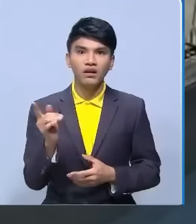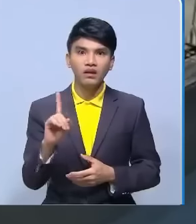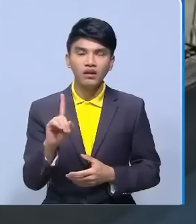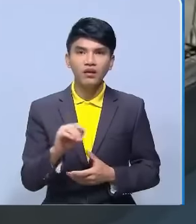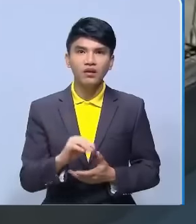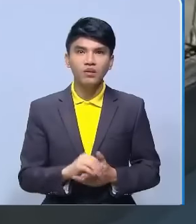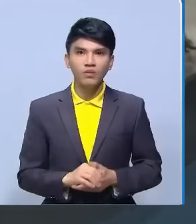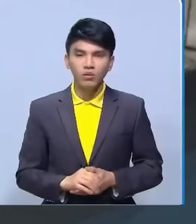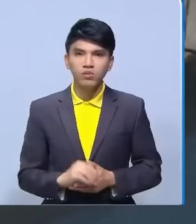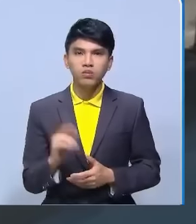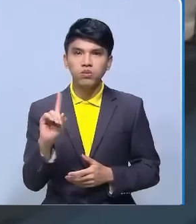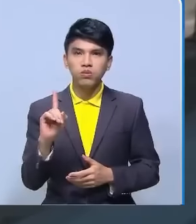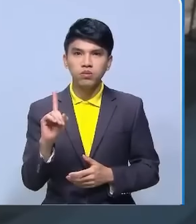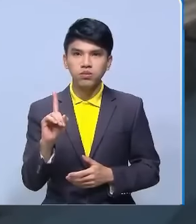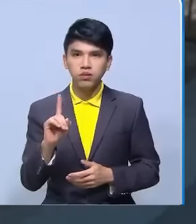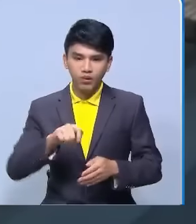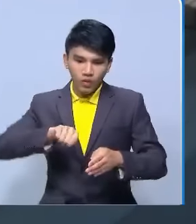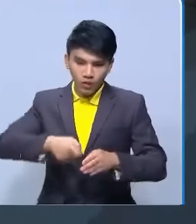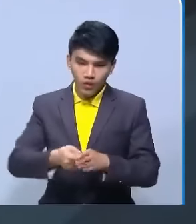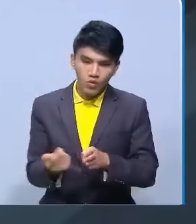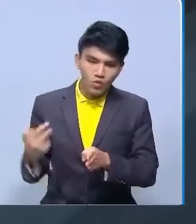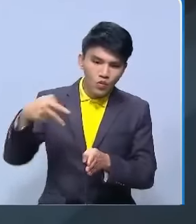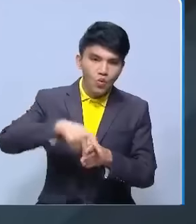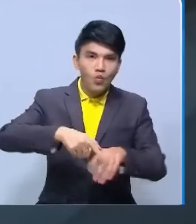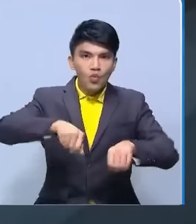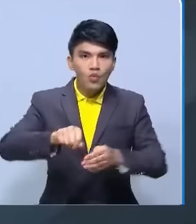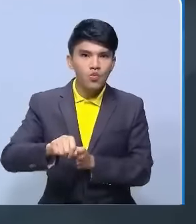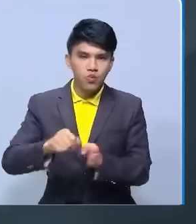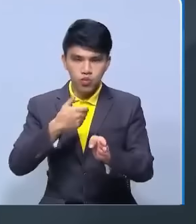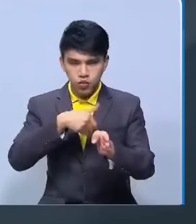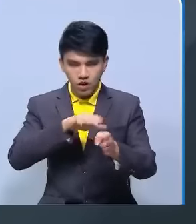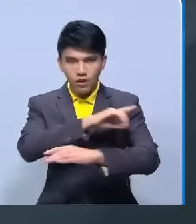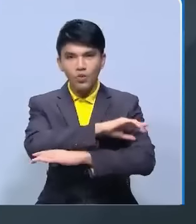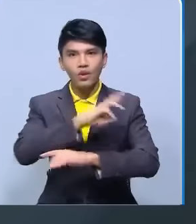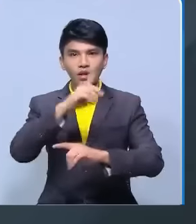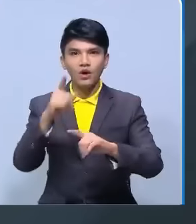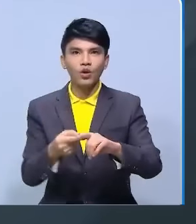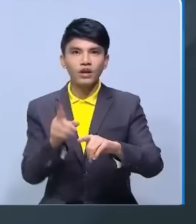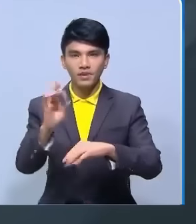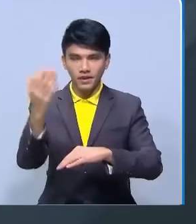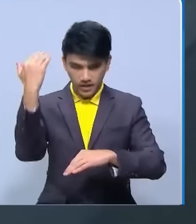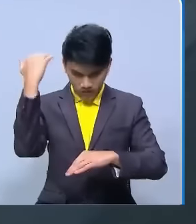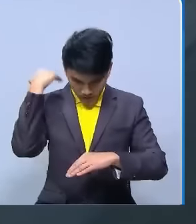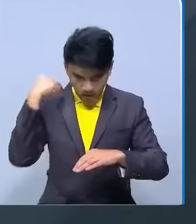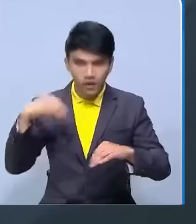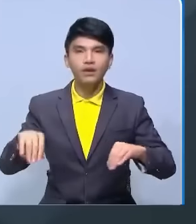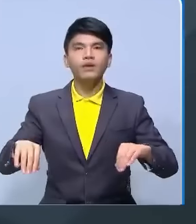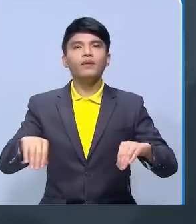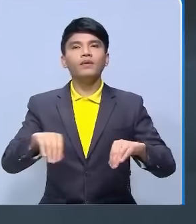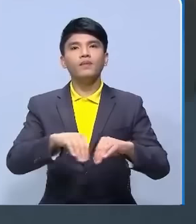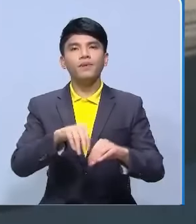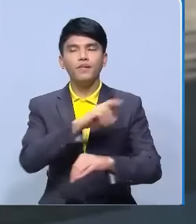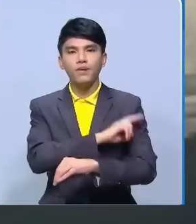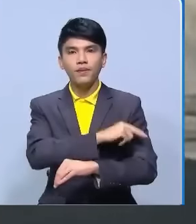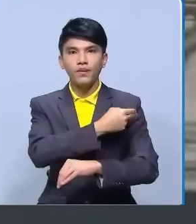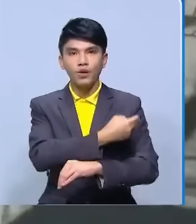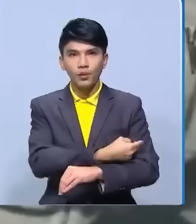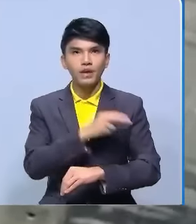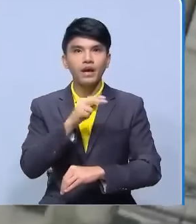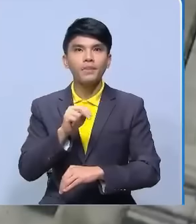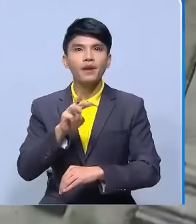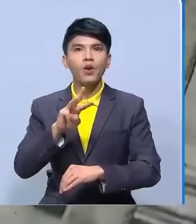ชมเห็นเขาจอดเสียบกุญแจปาบขึ้นคร่อมป๊าบี่หนีเลย 6สิงหาคมที่ผ่านมานี่อยู่ใกล้ๆกับทางเข้าโรงพยาบานวมิน 1